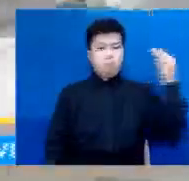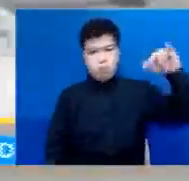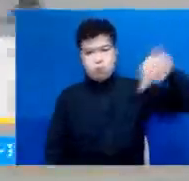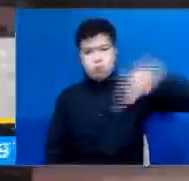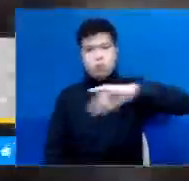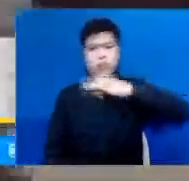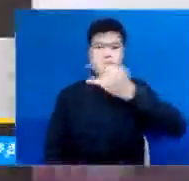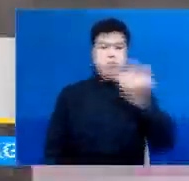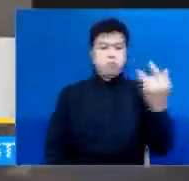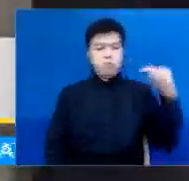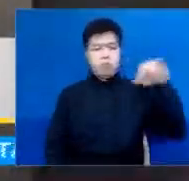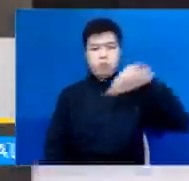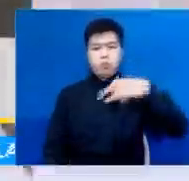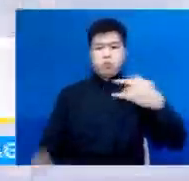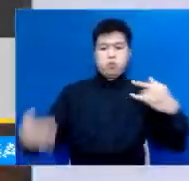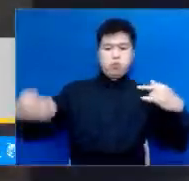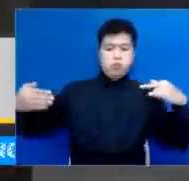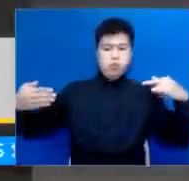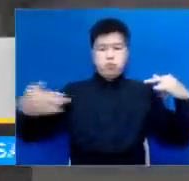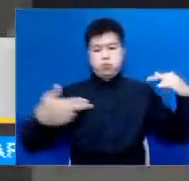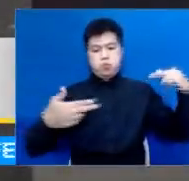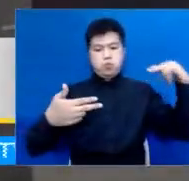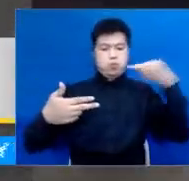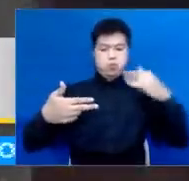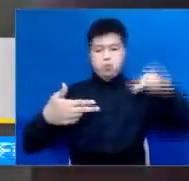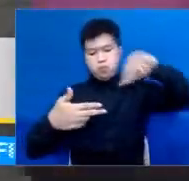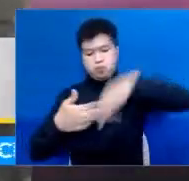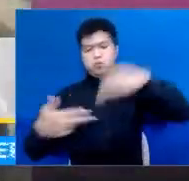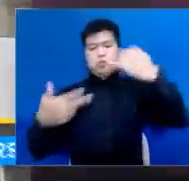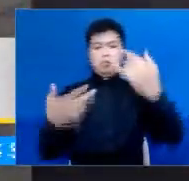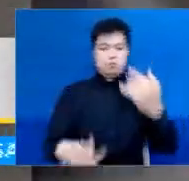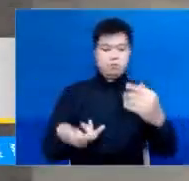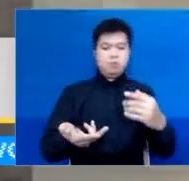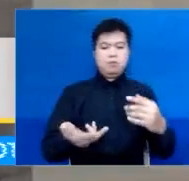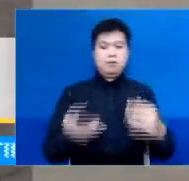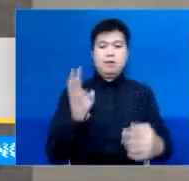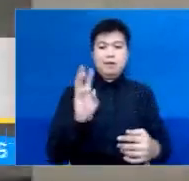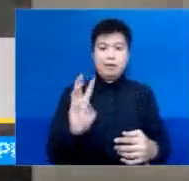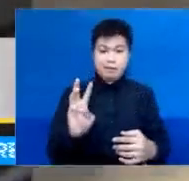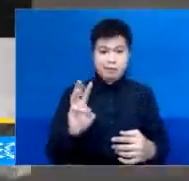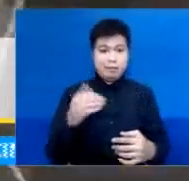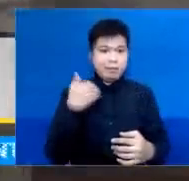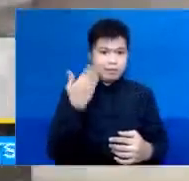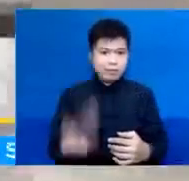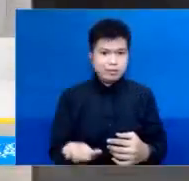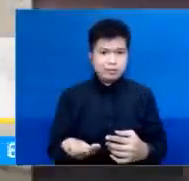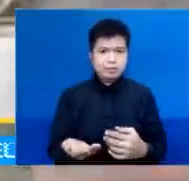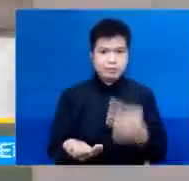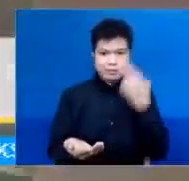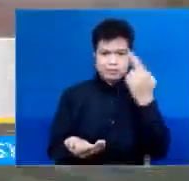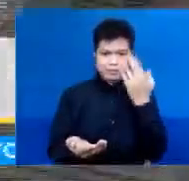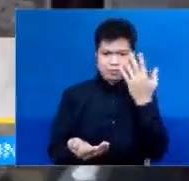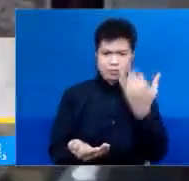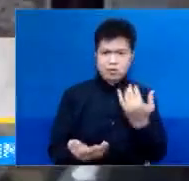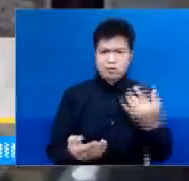pulang bus. Hindi bababa sa anim ang patay. Inaalam pa ang sanhi ng plane crash.